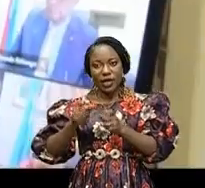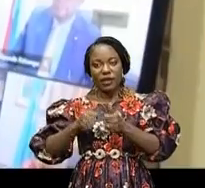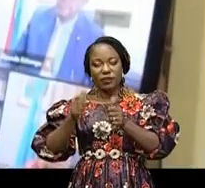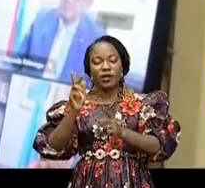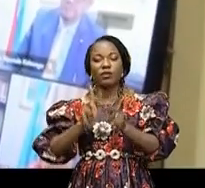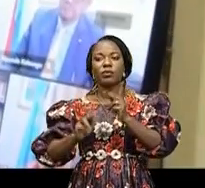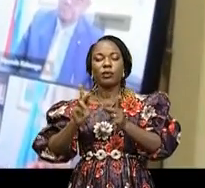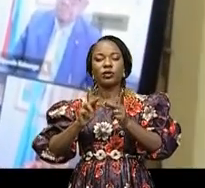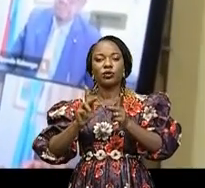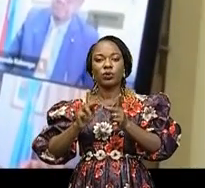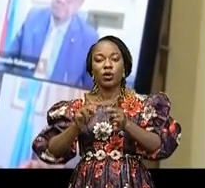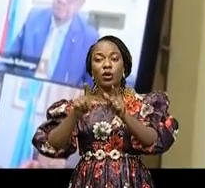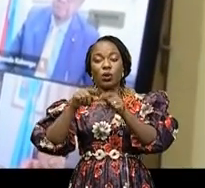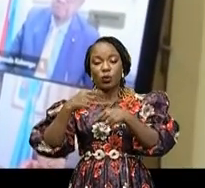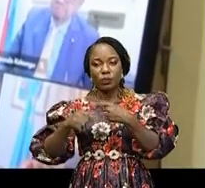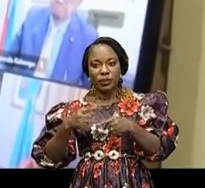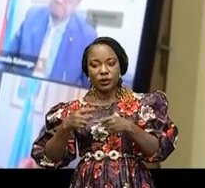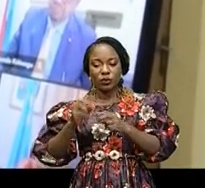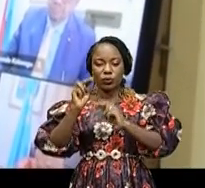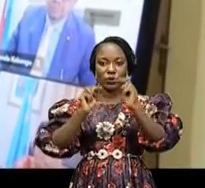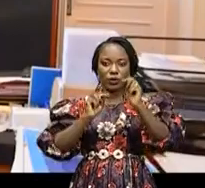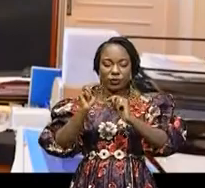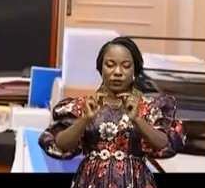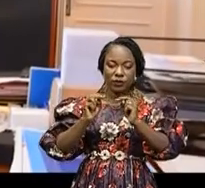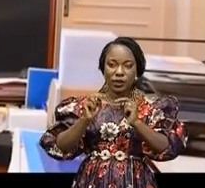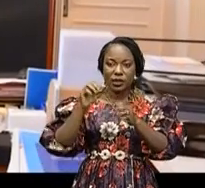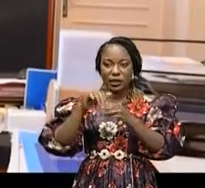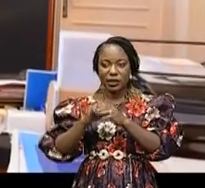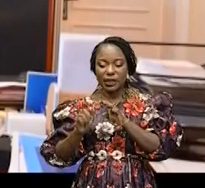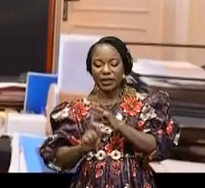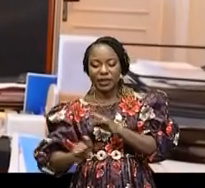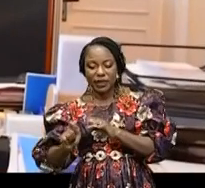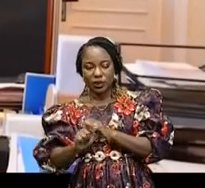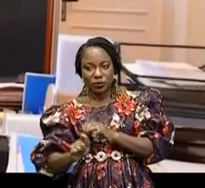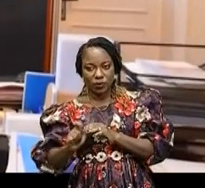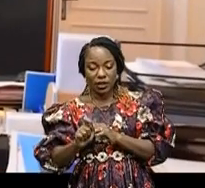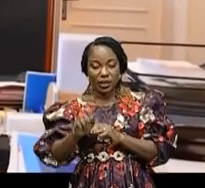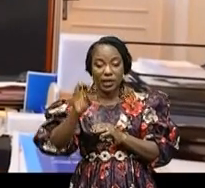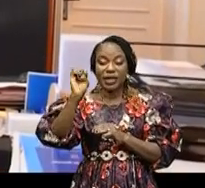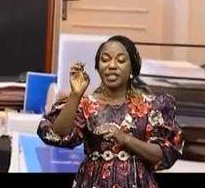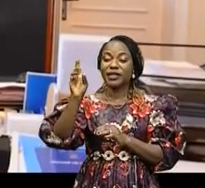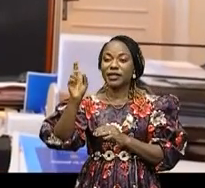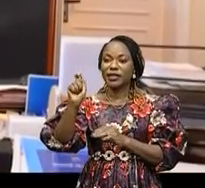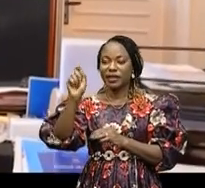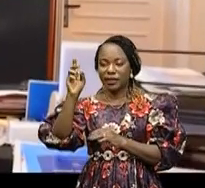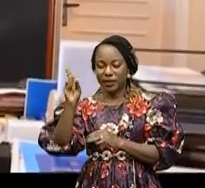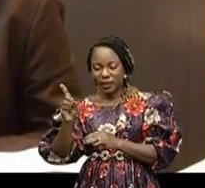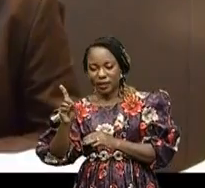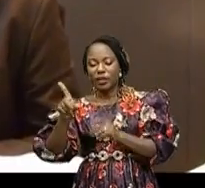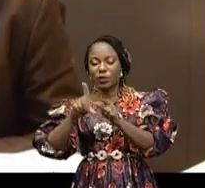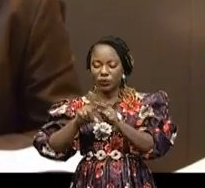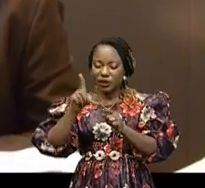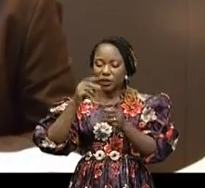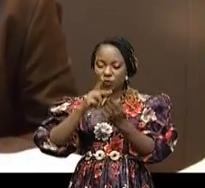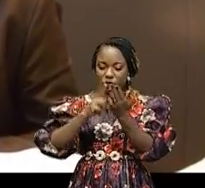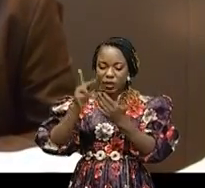les 26 provinces, particulièrement au niveau des entités territoriales décentralisées et T2, le programme d'urgence intégré